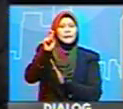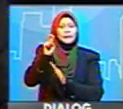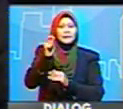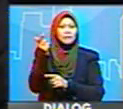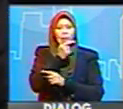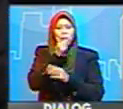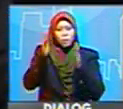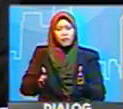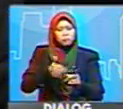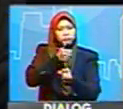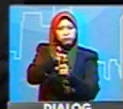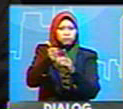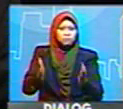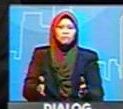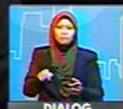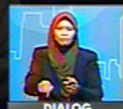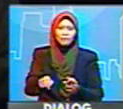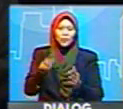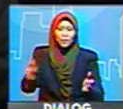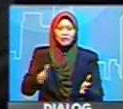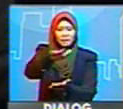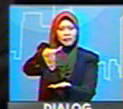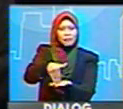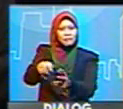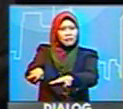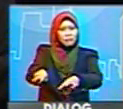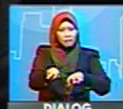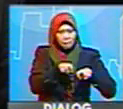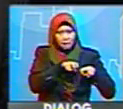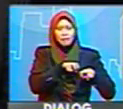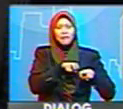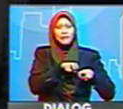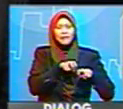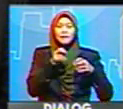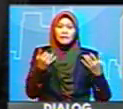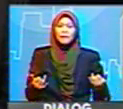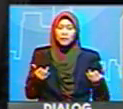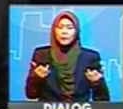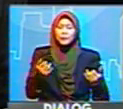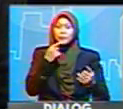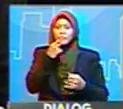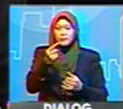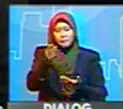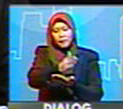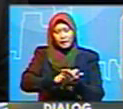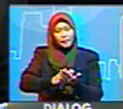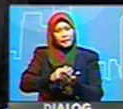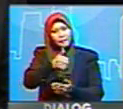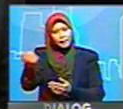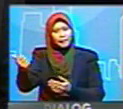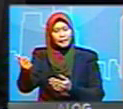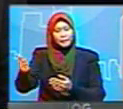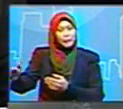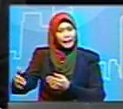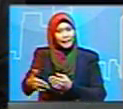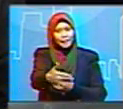mangsa penindasan orang Tengah yang tamak haloba dan kemudian jihad ini diperluaskan ke subsektor lain iaitu perikanan yang di mana